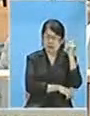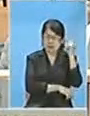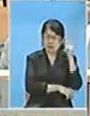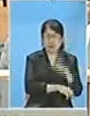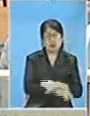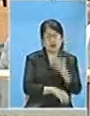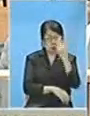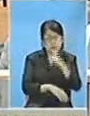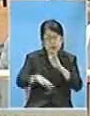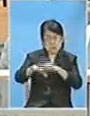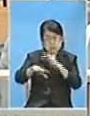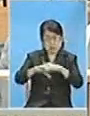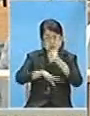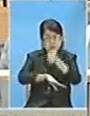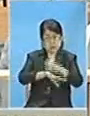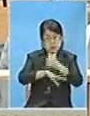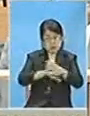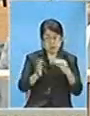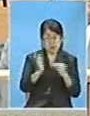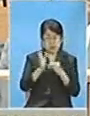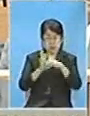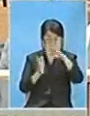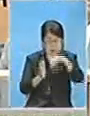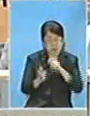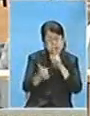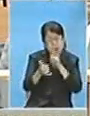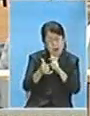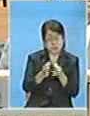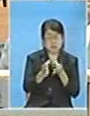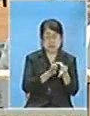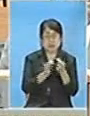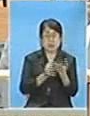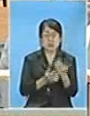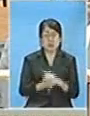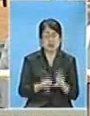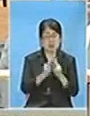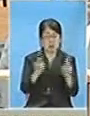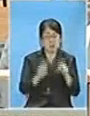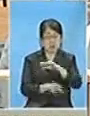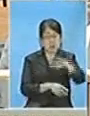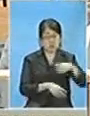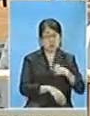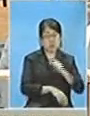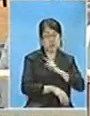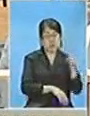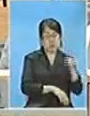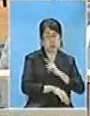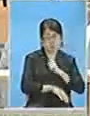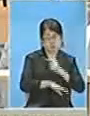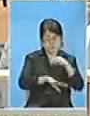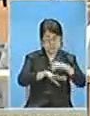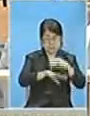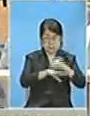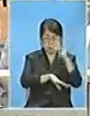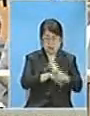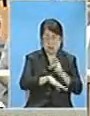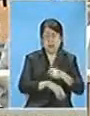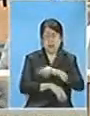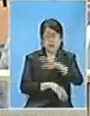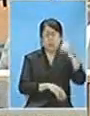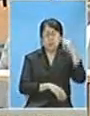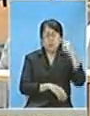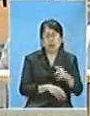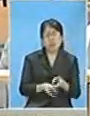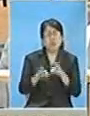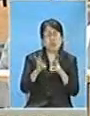มาชี้แจงหรือแม้กระทั่งสอบถามความเห็นของคณะกรรมการกบอที่ท่านเป็นประธานอยู่นะครับเขารู้กันหมดครับว่านี่คือเทคนิคที่ใช้กัน